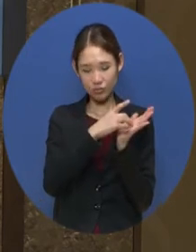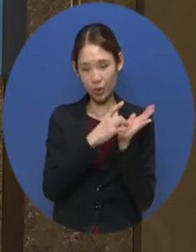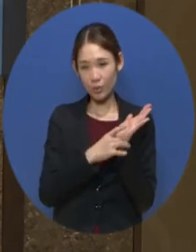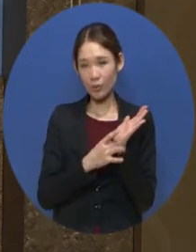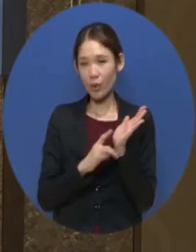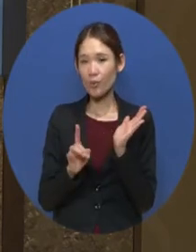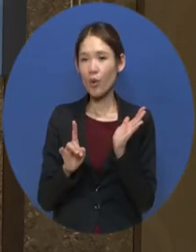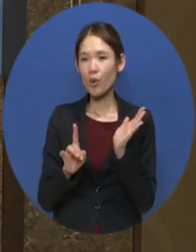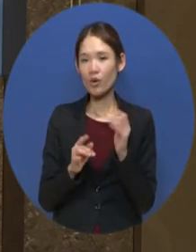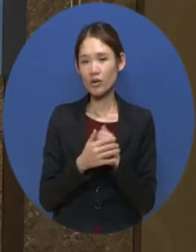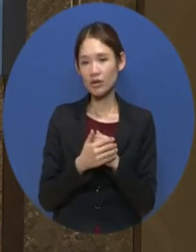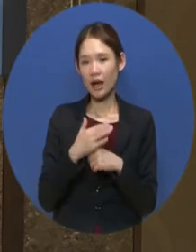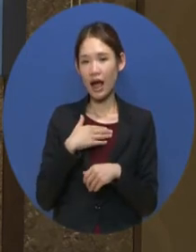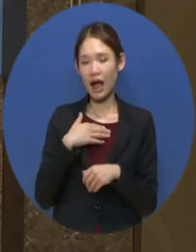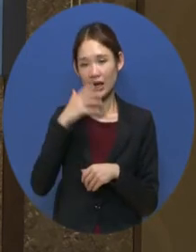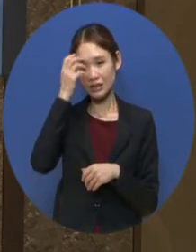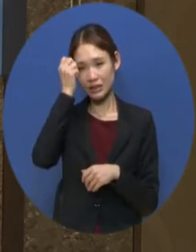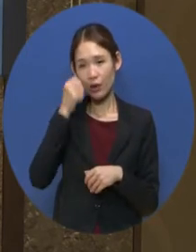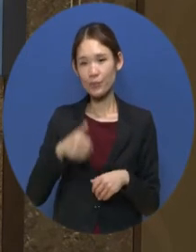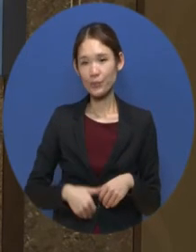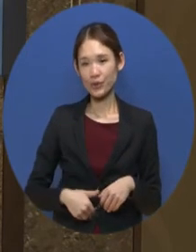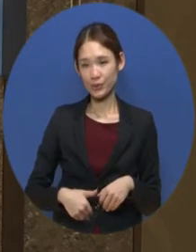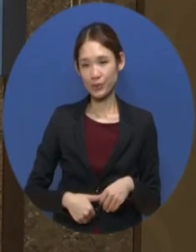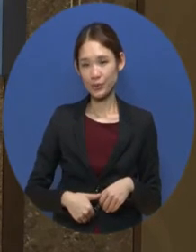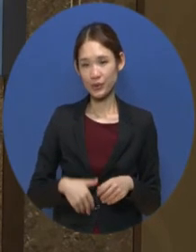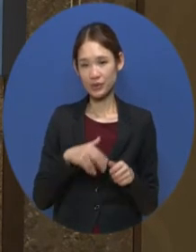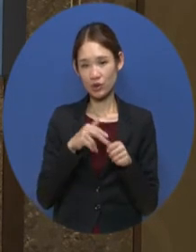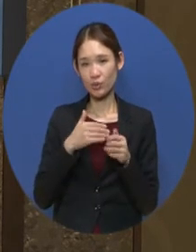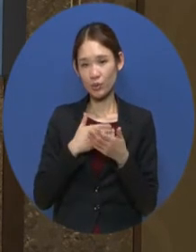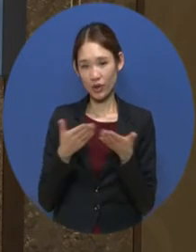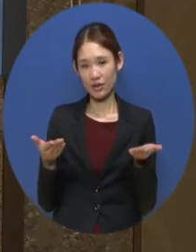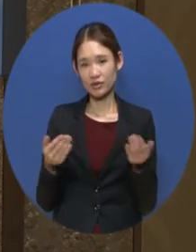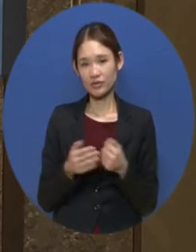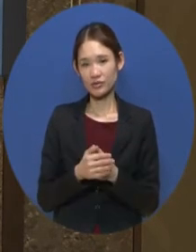있는지를 알아야 되잖아요. 그 정보를 제공하는 건데